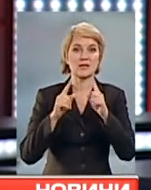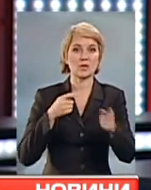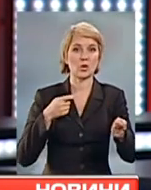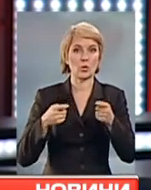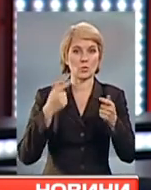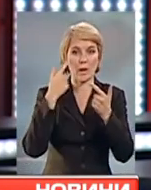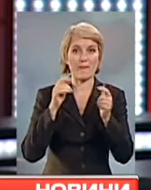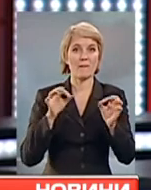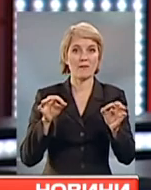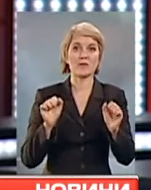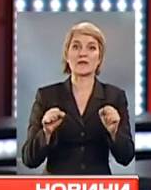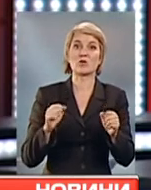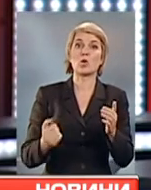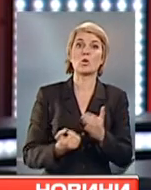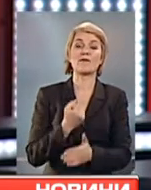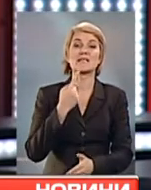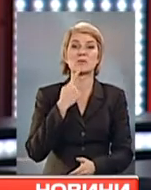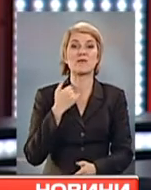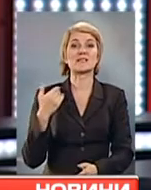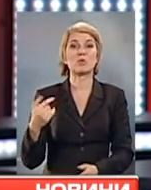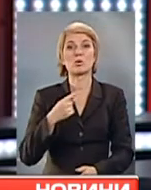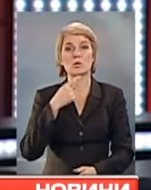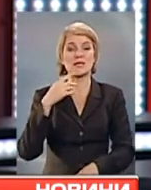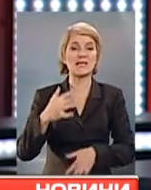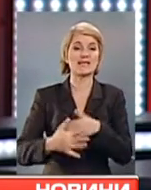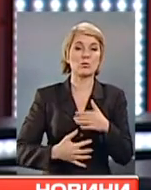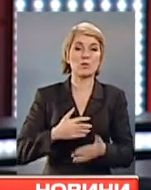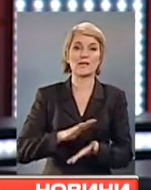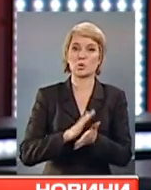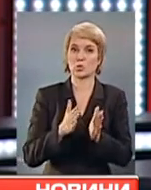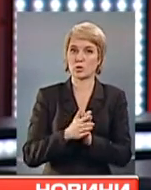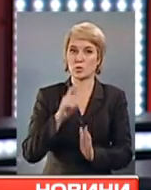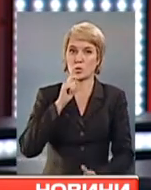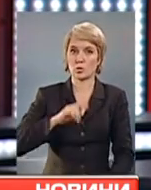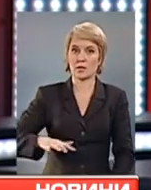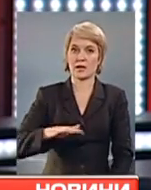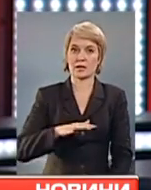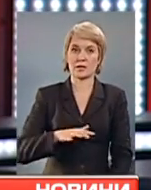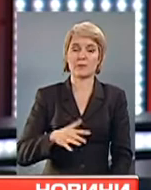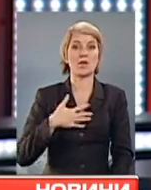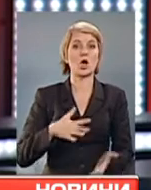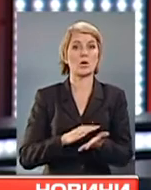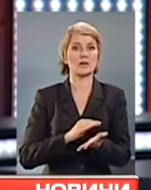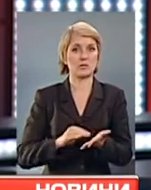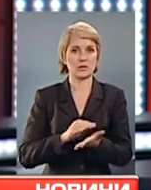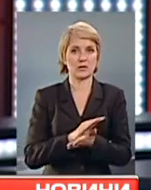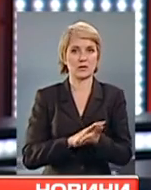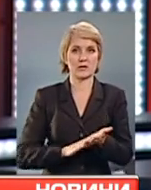він повідомив, що не виключає нових спроб з боку Росії дестабілізувати ситуацію в Україні. Павло Тирський